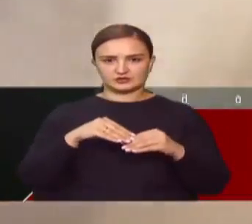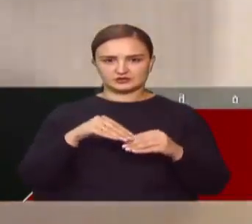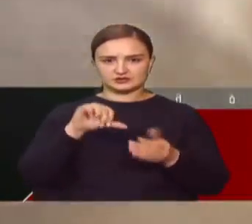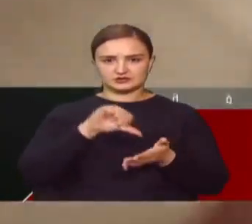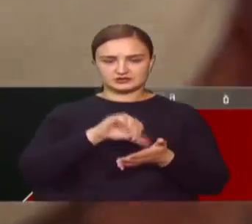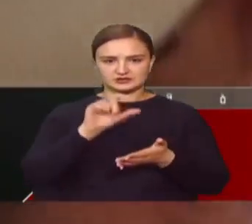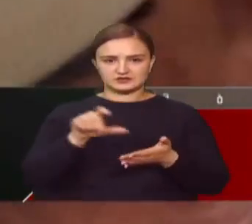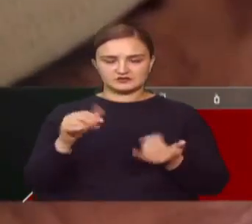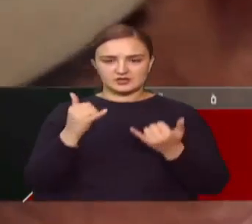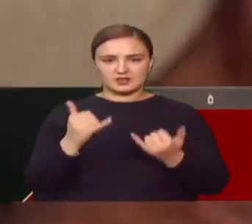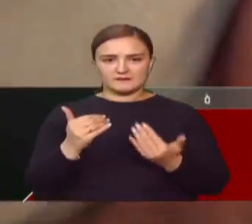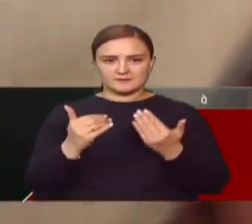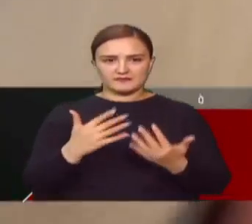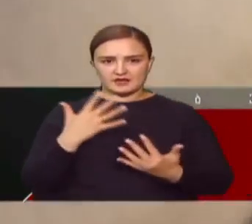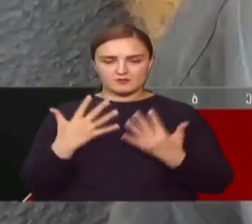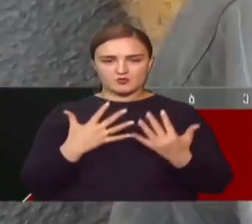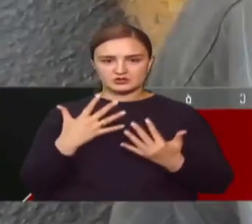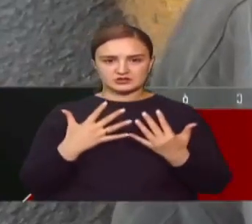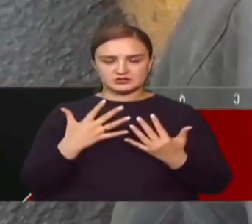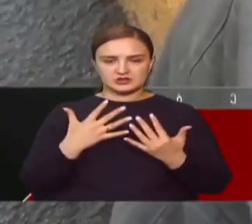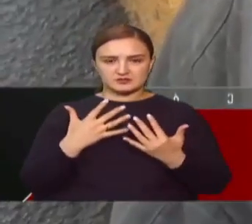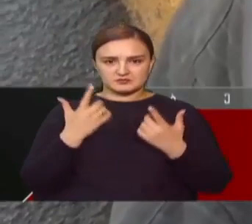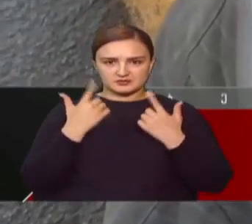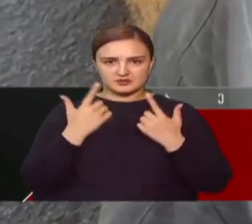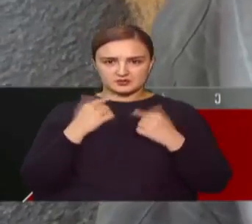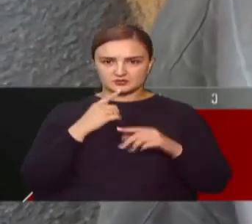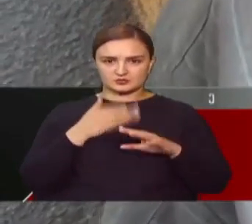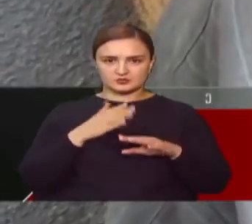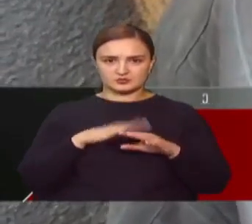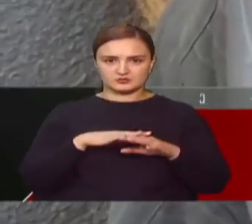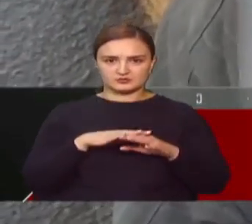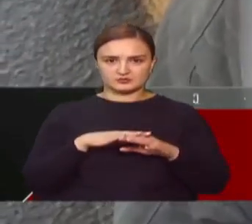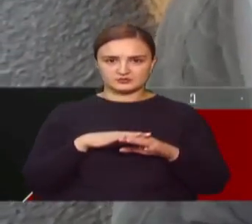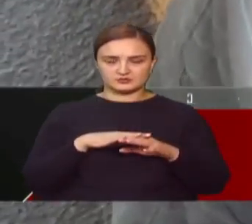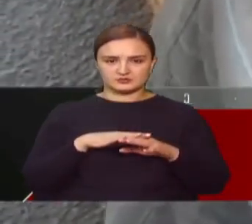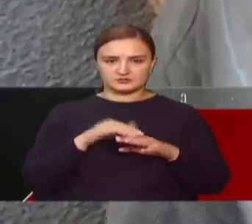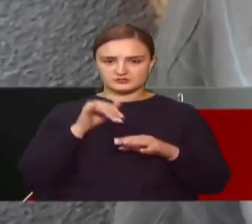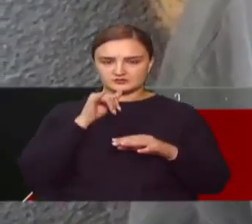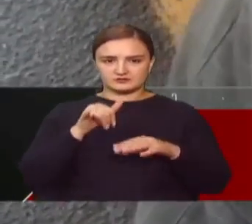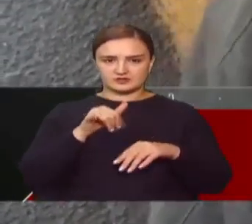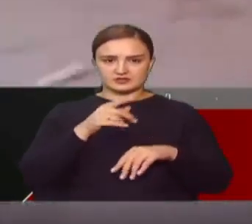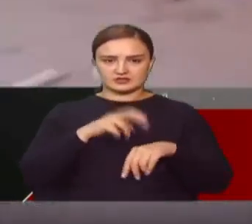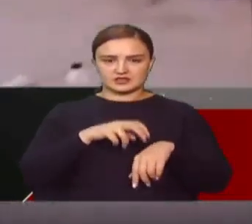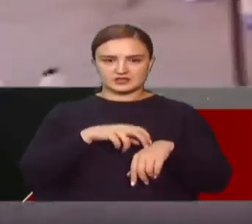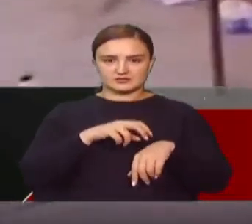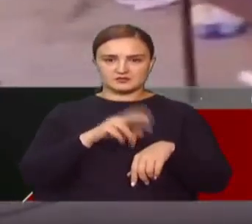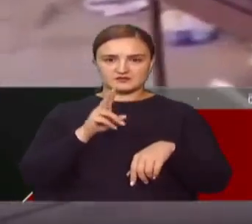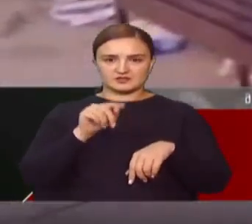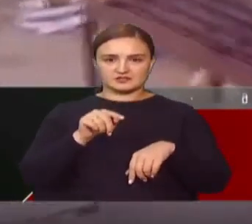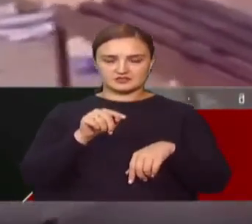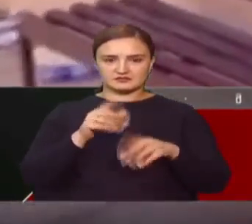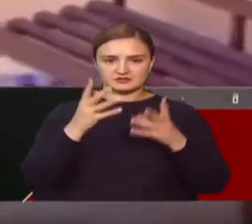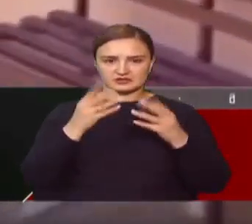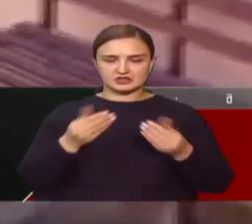წევრები. Ახლა მათთვის ემოციების შეკავება განსაკუთრებით რთულია. Ემოციებს ვერ იკავებს ვერც მეტ პერსონალი, ვინც სტიქიის დაწყების